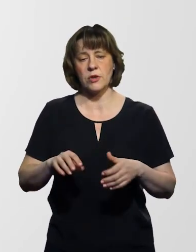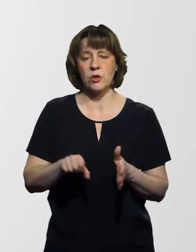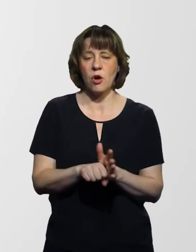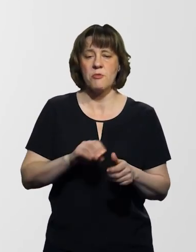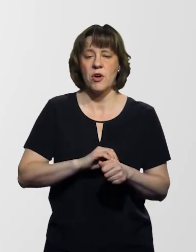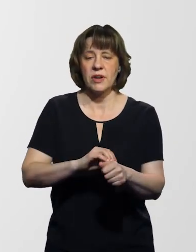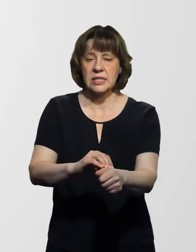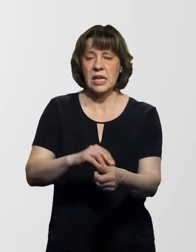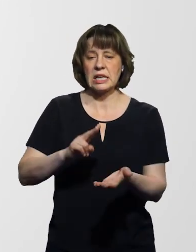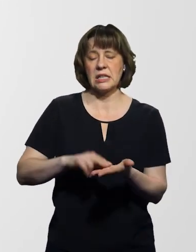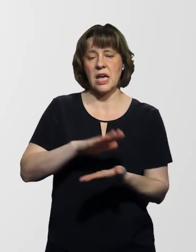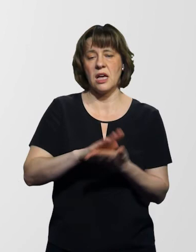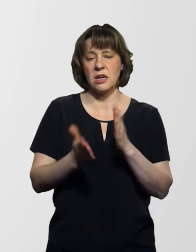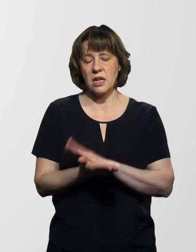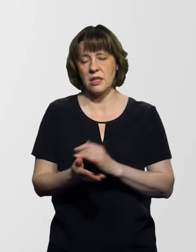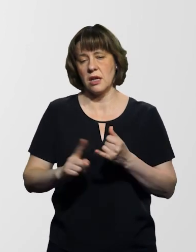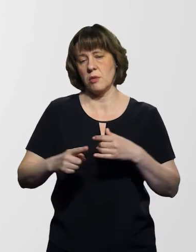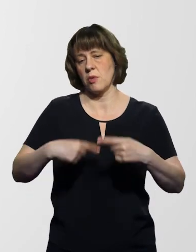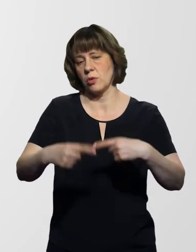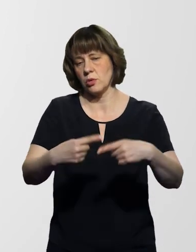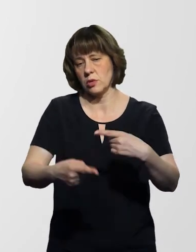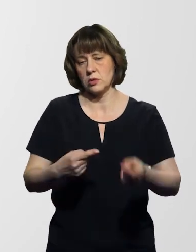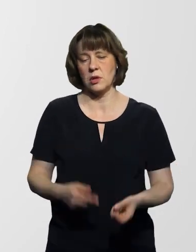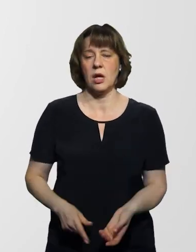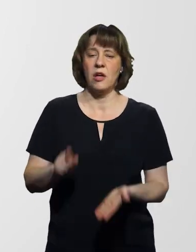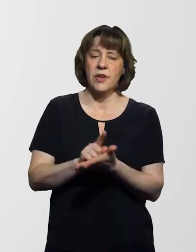wdrożenia tych pomysłów, ich produkcji i wprowadzenia